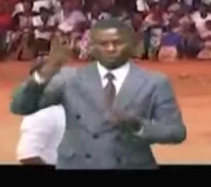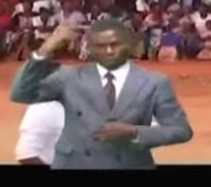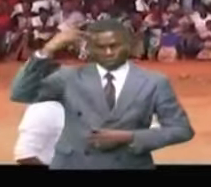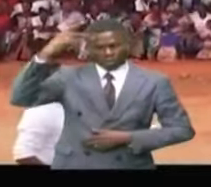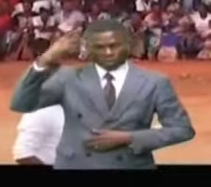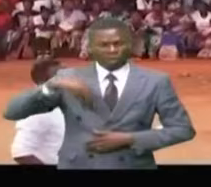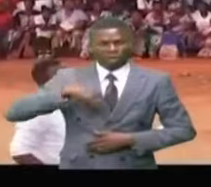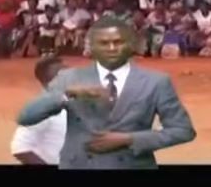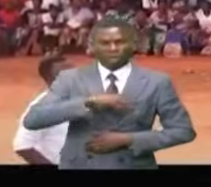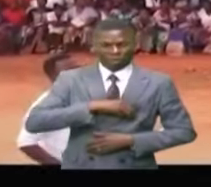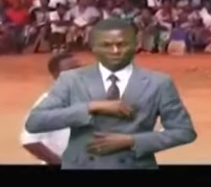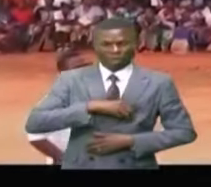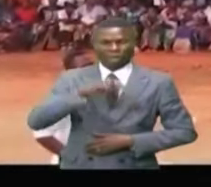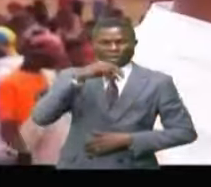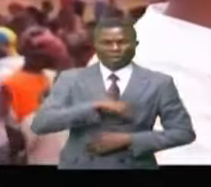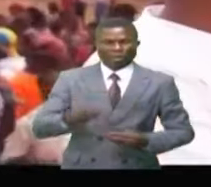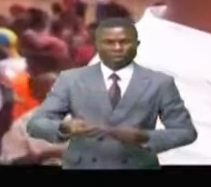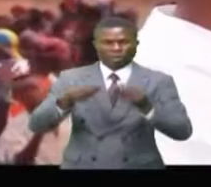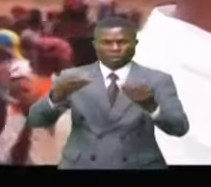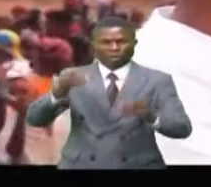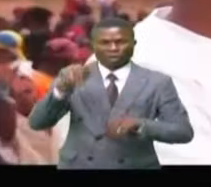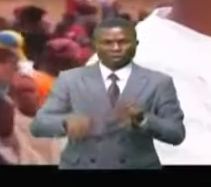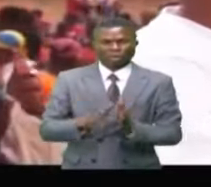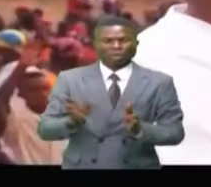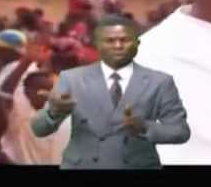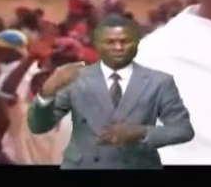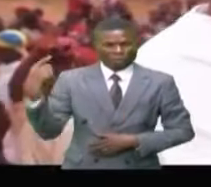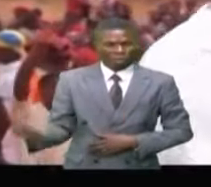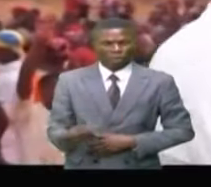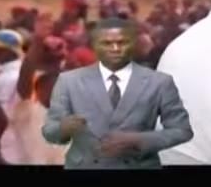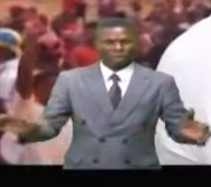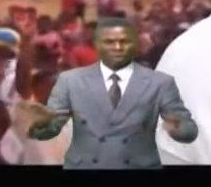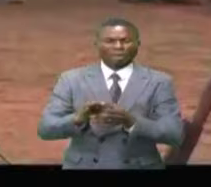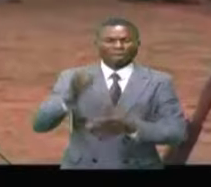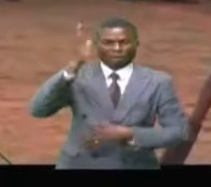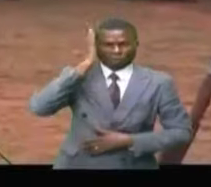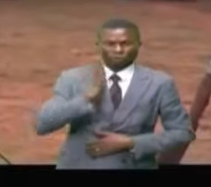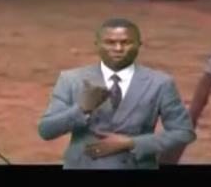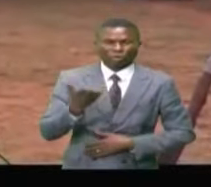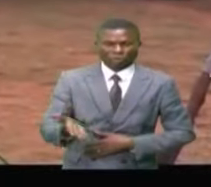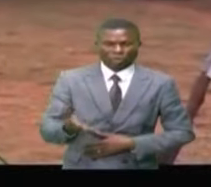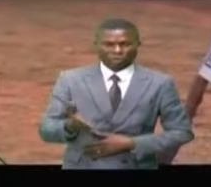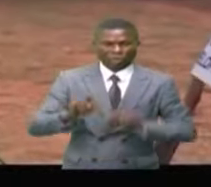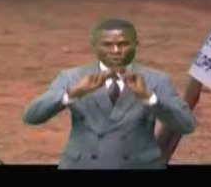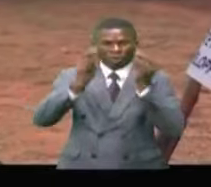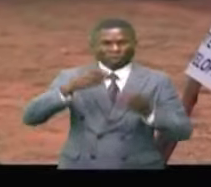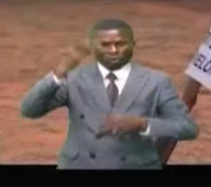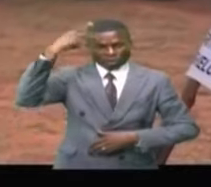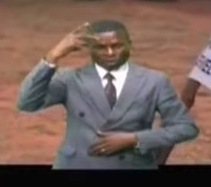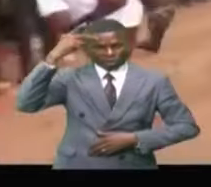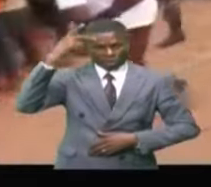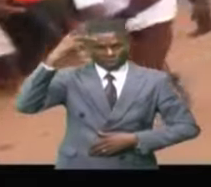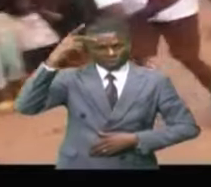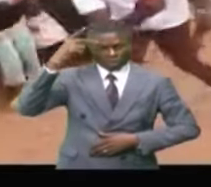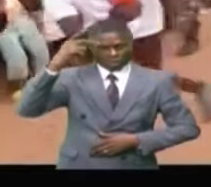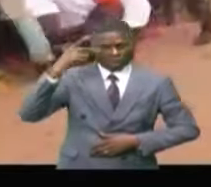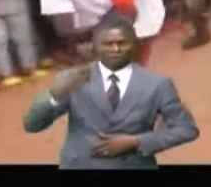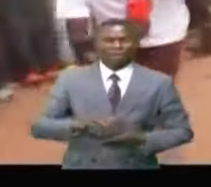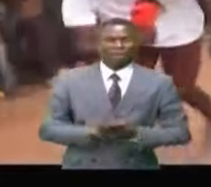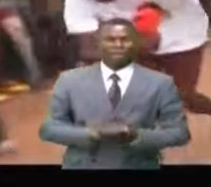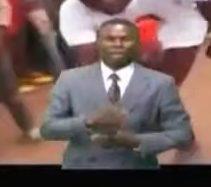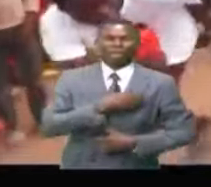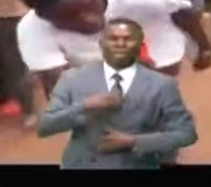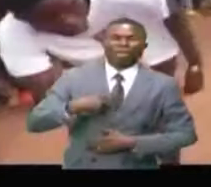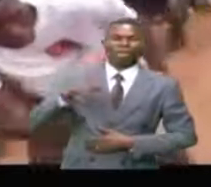C'est la mission leur confiée par le secrétaire permanent de l'Union sacrée. Le parti politique solide de Jessica Luembe